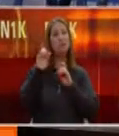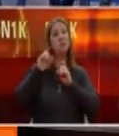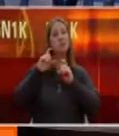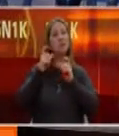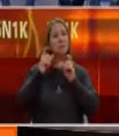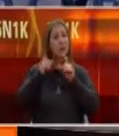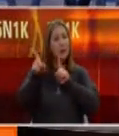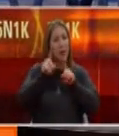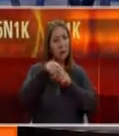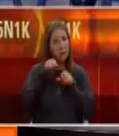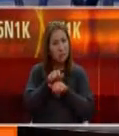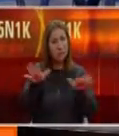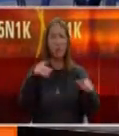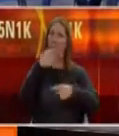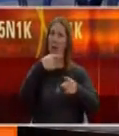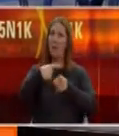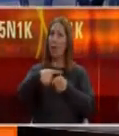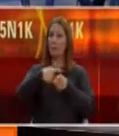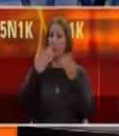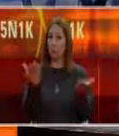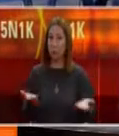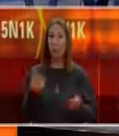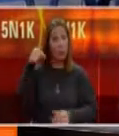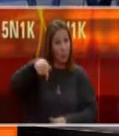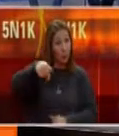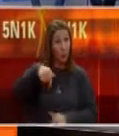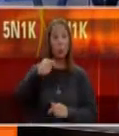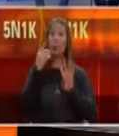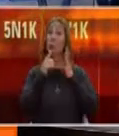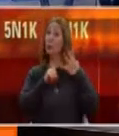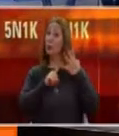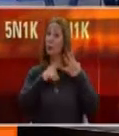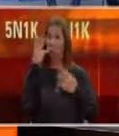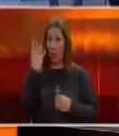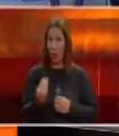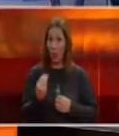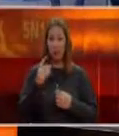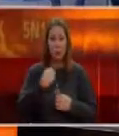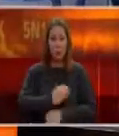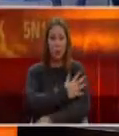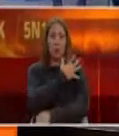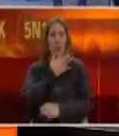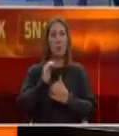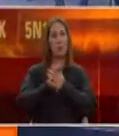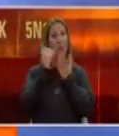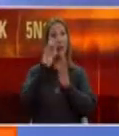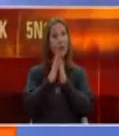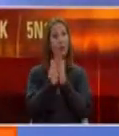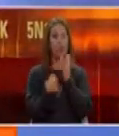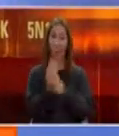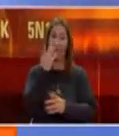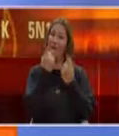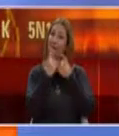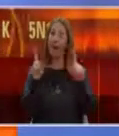medyada hem internet ortamında sizlerle paylaşıyoruz. Bugün dördüncüsünü bir gururla kutluyoruz. Bir de kitabını çıkarttık.